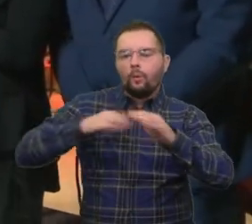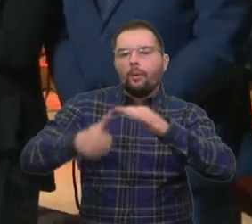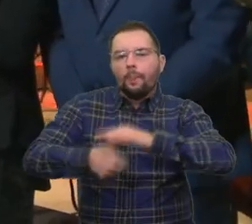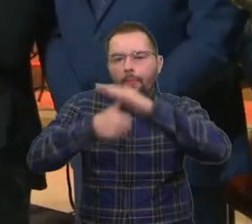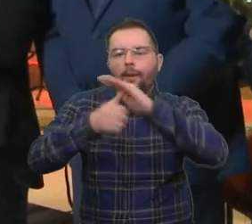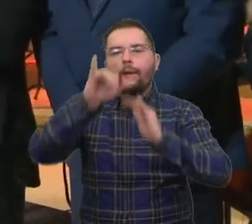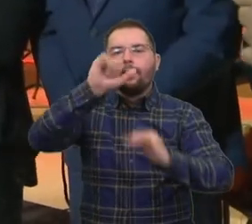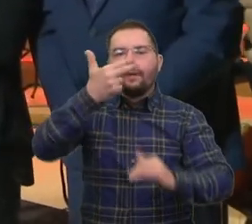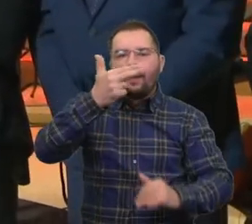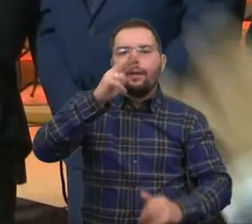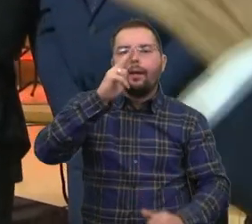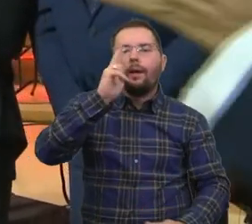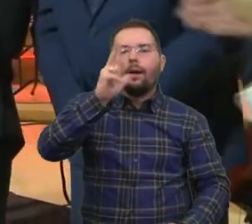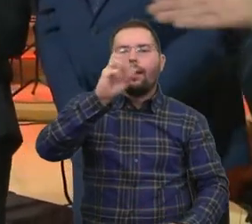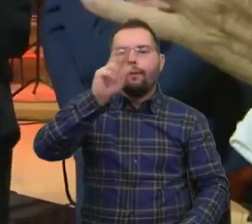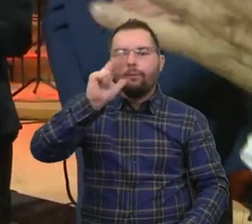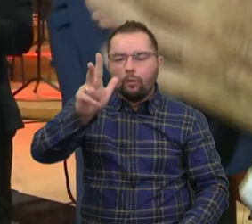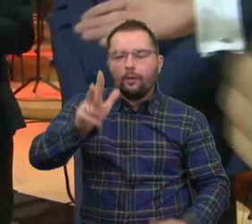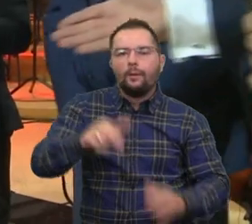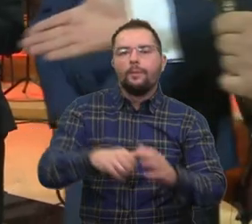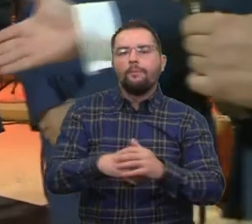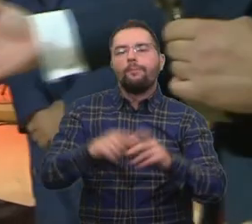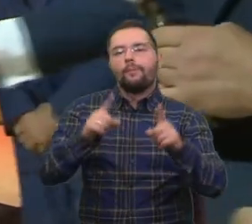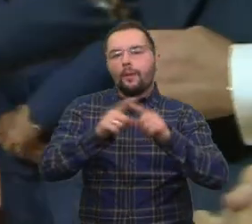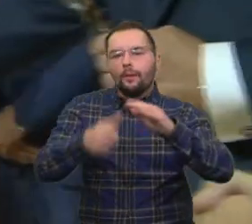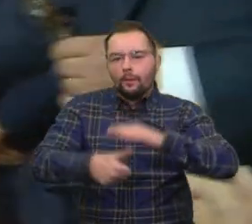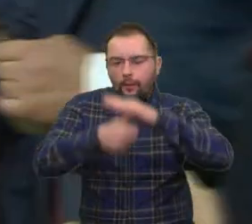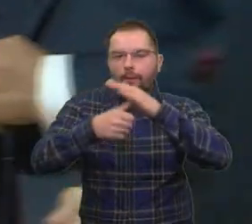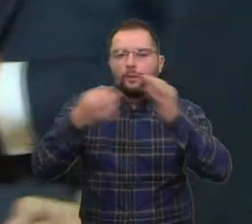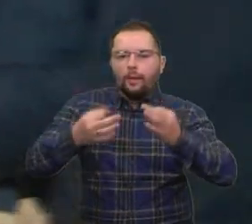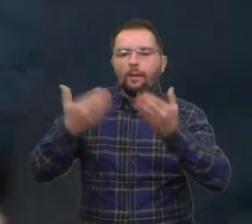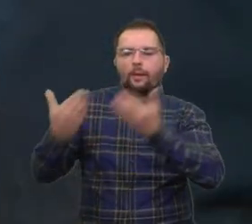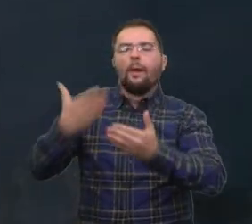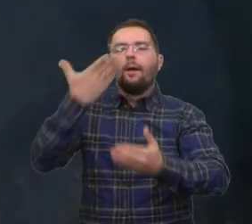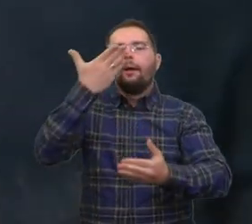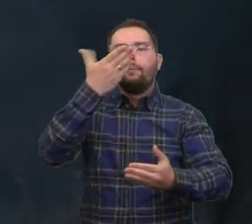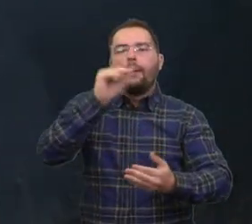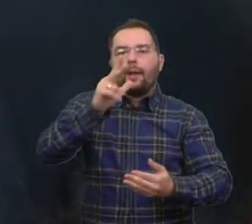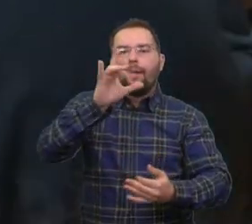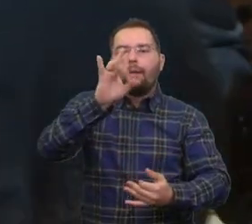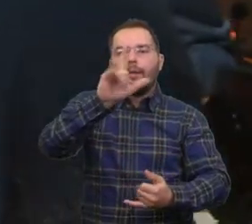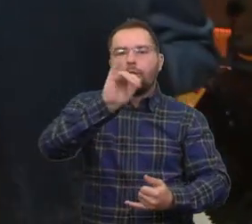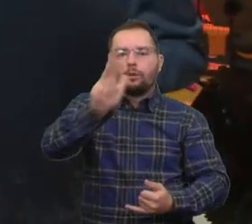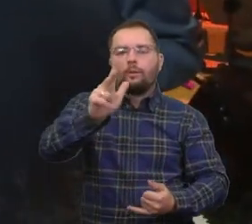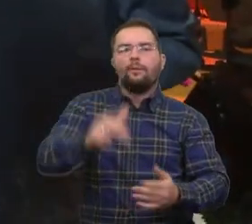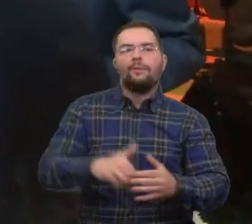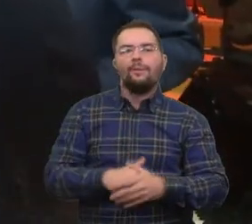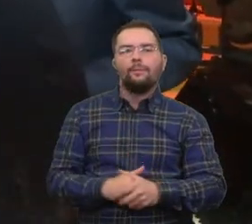Jan Kawulok oraz przewodniczący Marek Gzik.